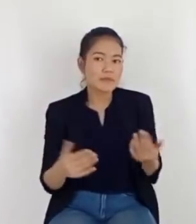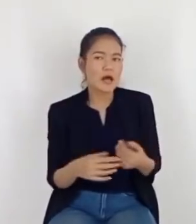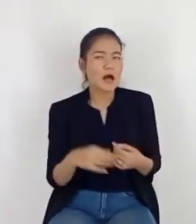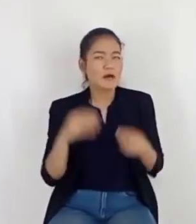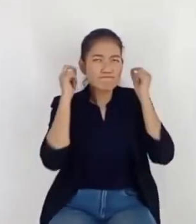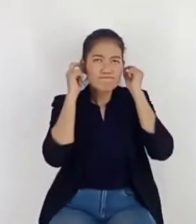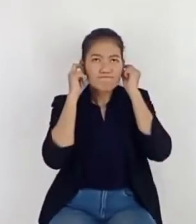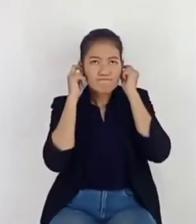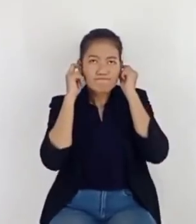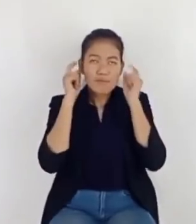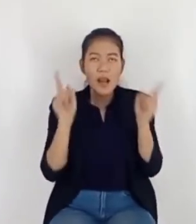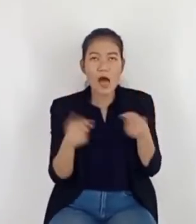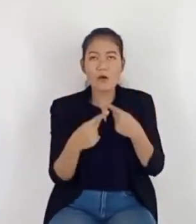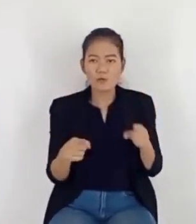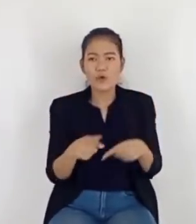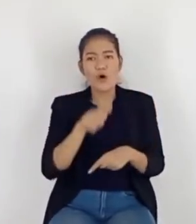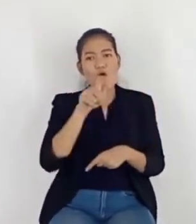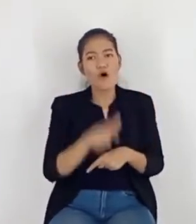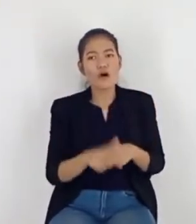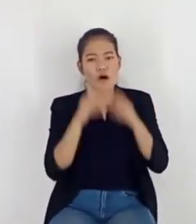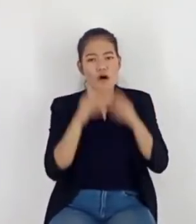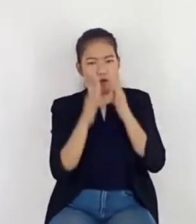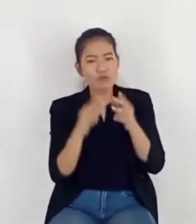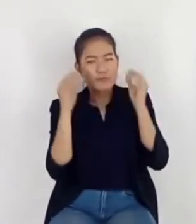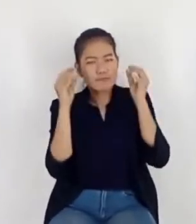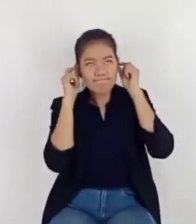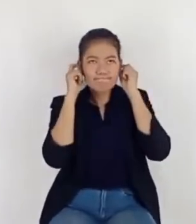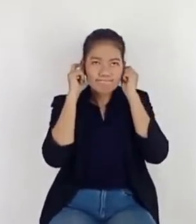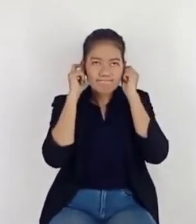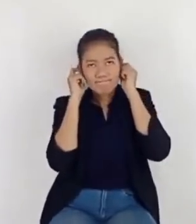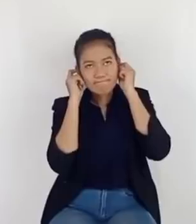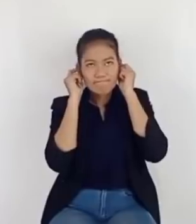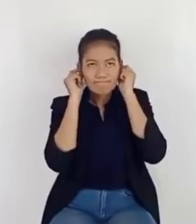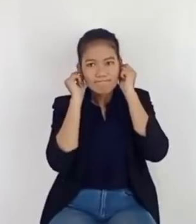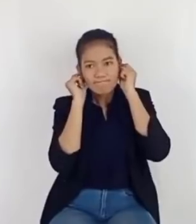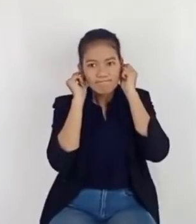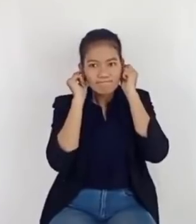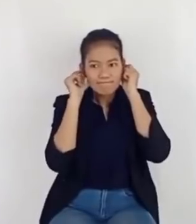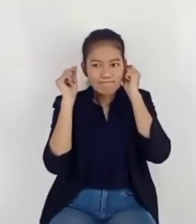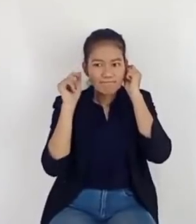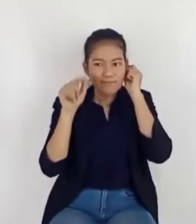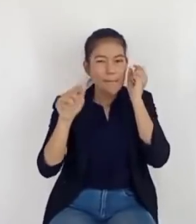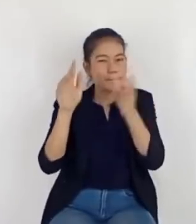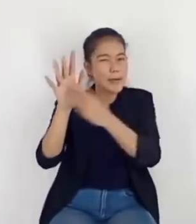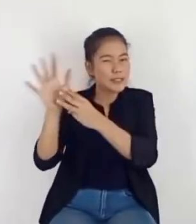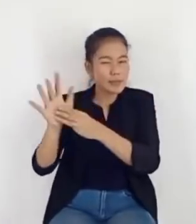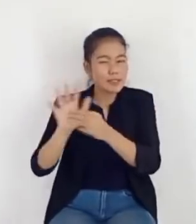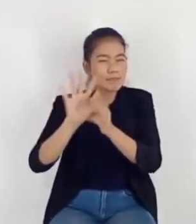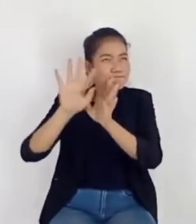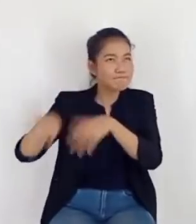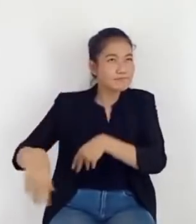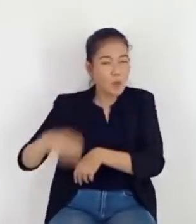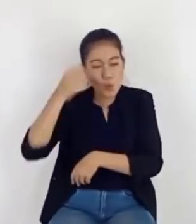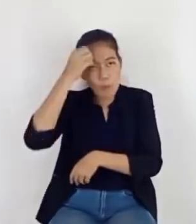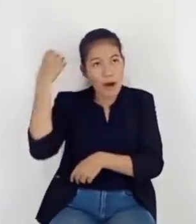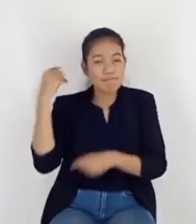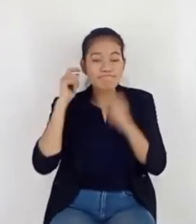musik, orang fokusnya kepada musik dan melupakan sejenak kegagalan